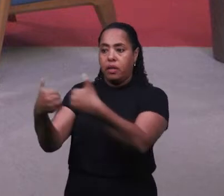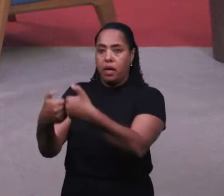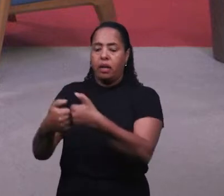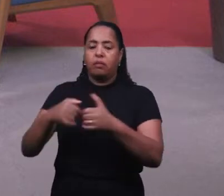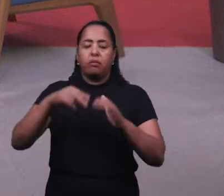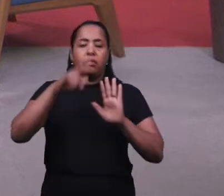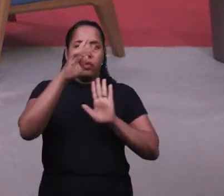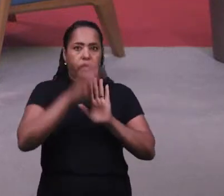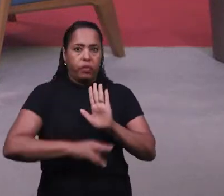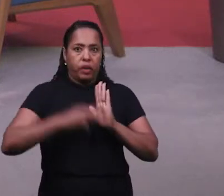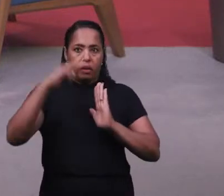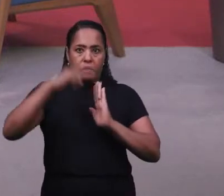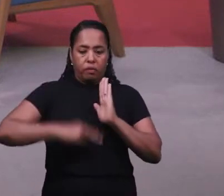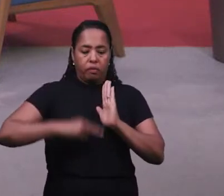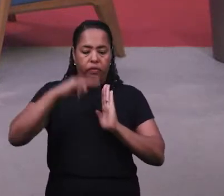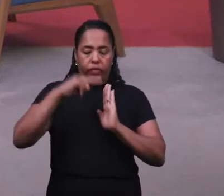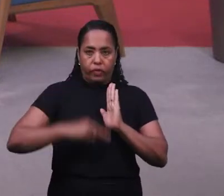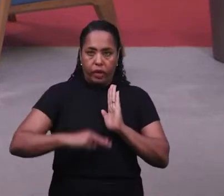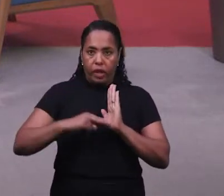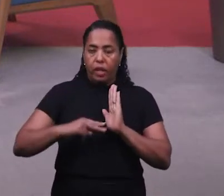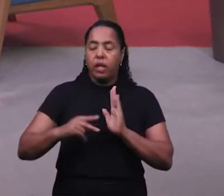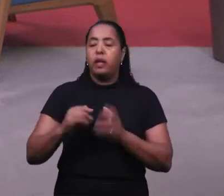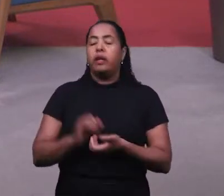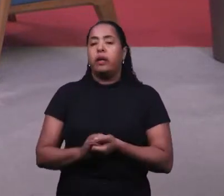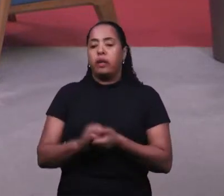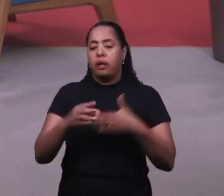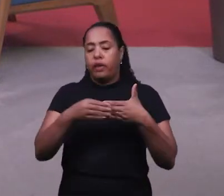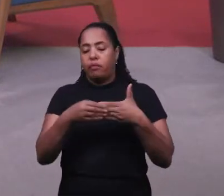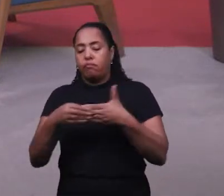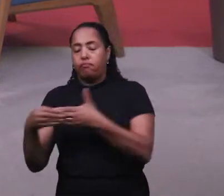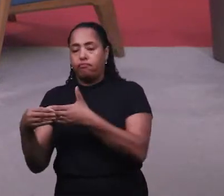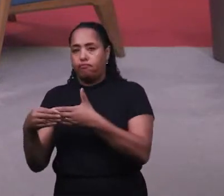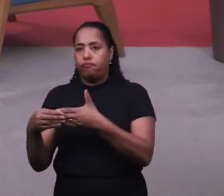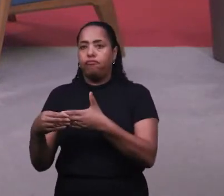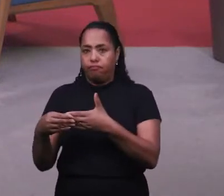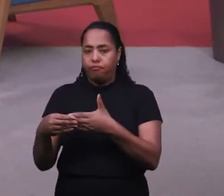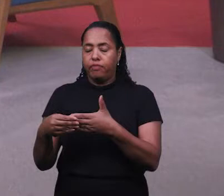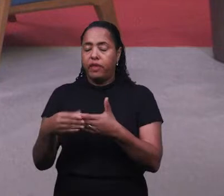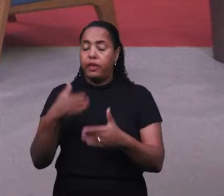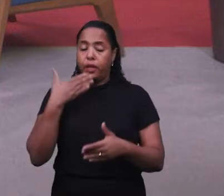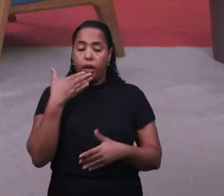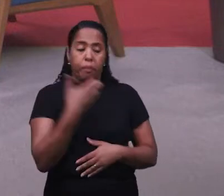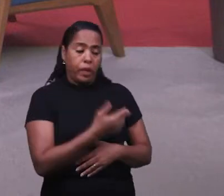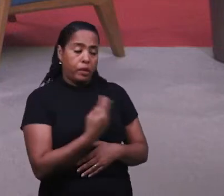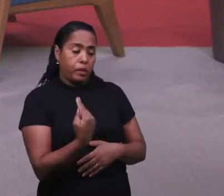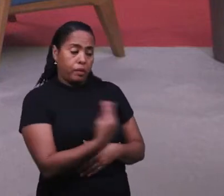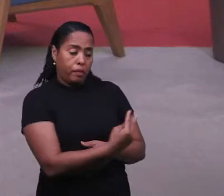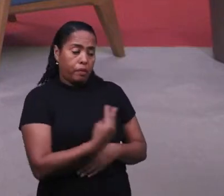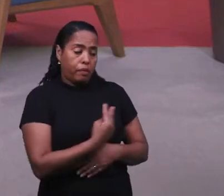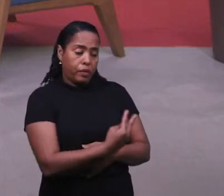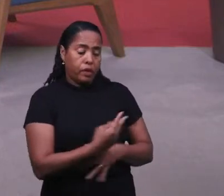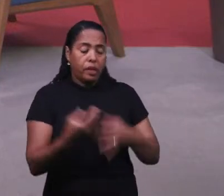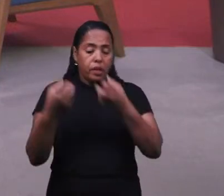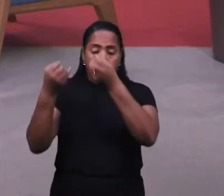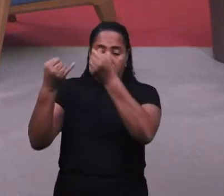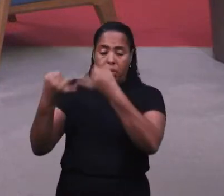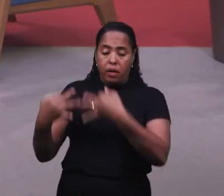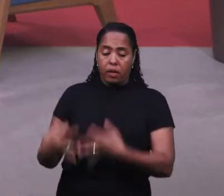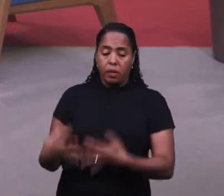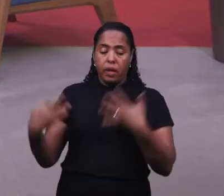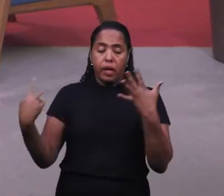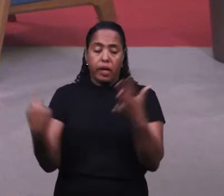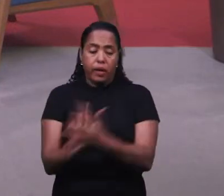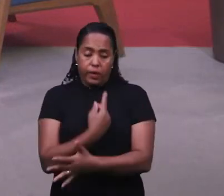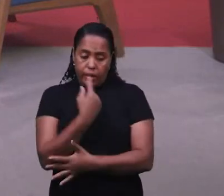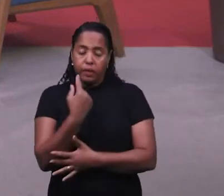Je vais lire le texte qui va nous guider dans cela, et je vous demanderai pour